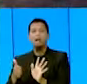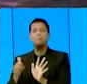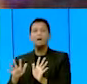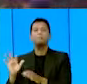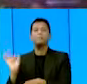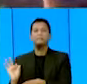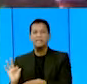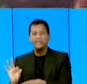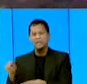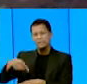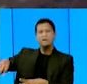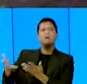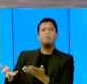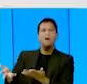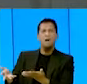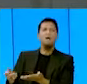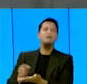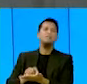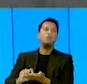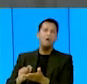mau tak mau masuk swasta.